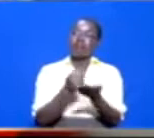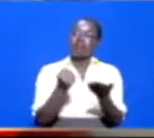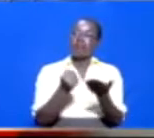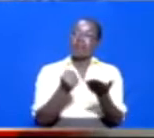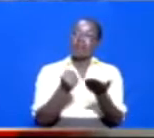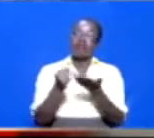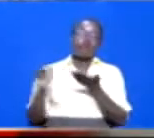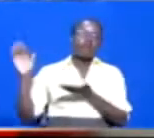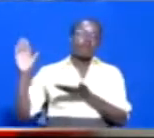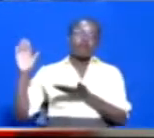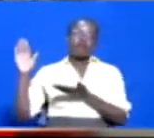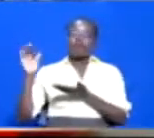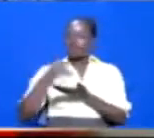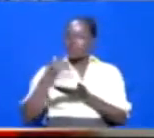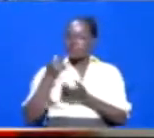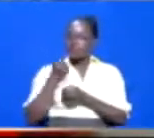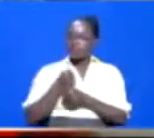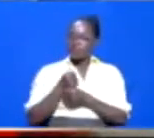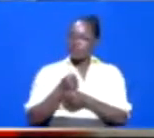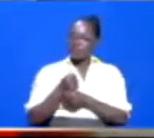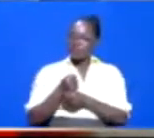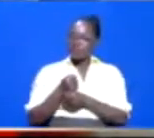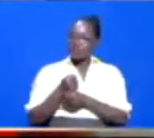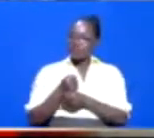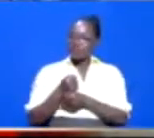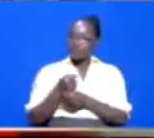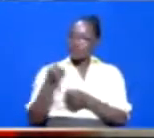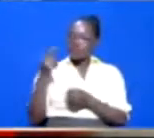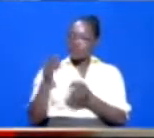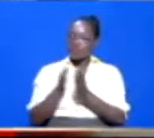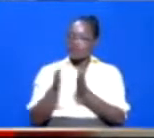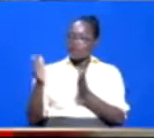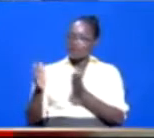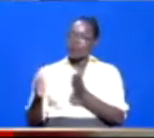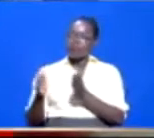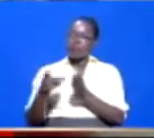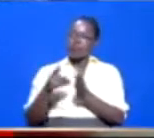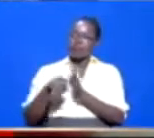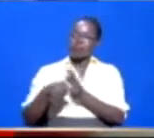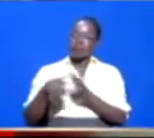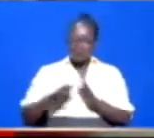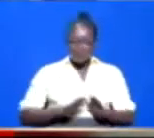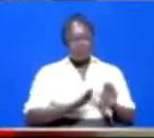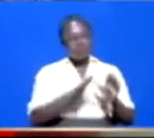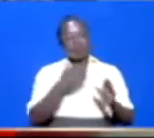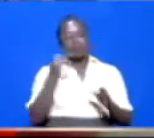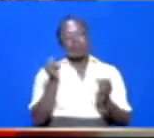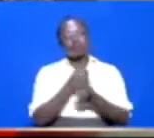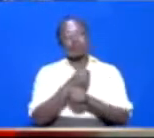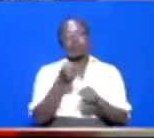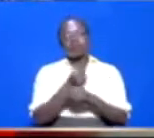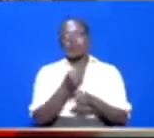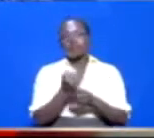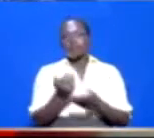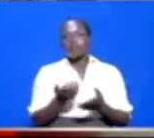kiapo, wakasema kwamba watafanya hiyo kazi kwa muda fulani. Mm-hmm. Baadaye wakatoka, wakasema wameshindwa na kazi. So ni muhimu